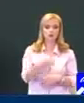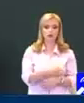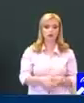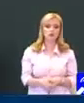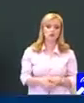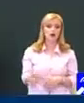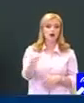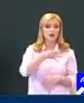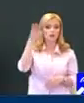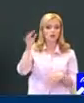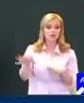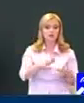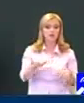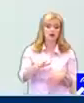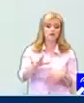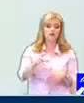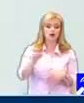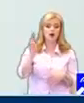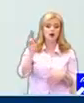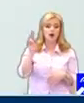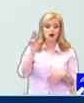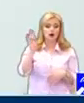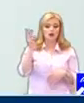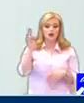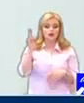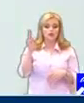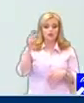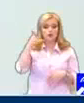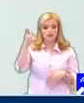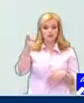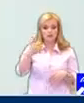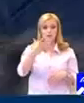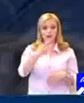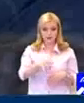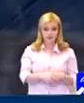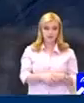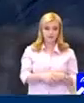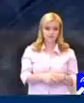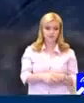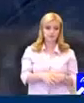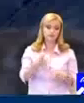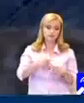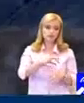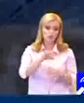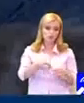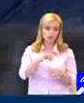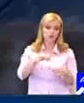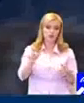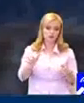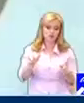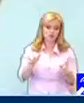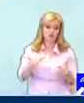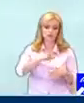În Republica Moldova activează linia ferbinte antitrafic 0800-5-7, proiect implementat de Centrul Internațional la